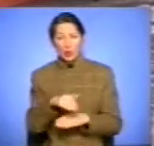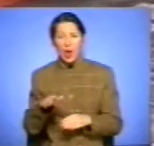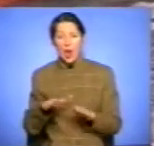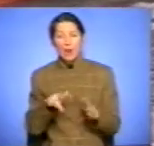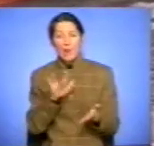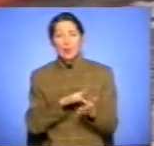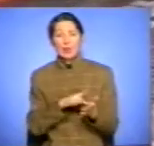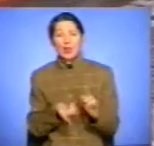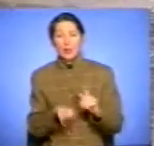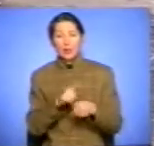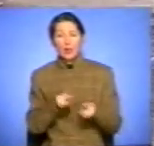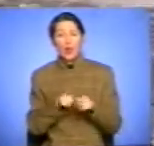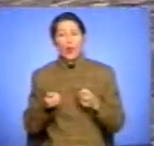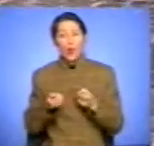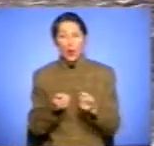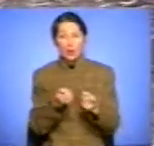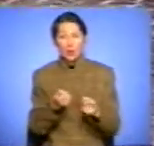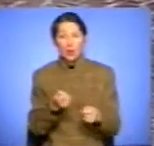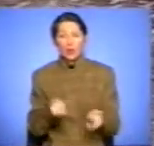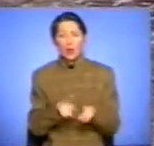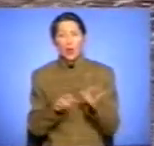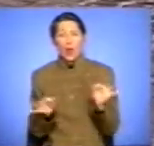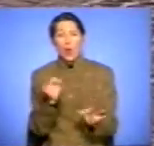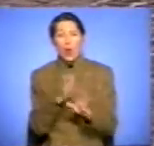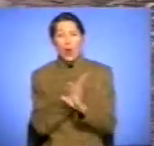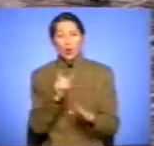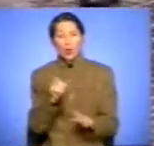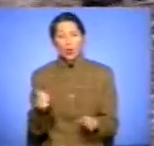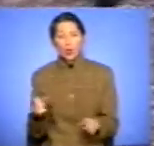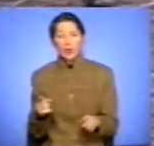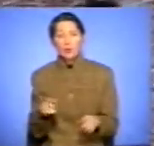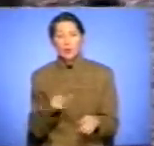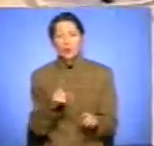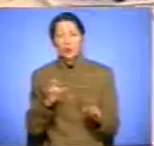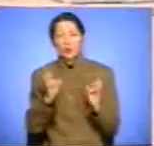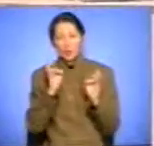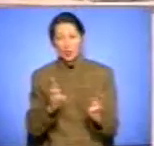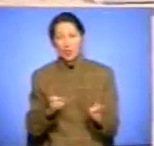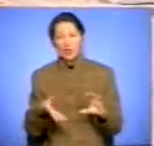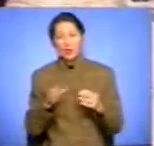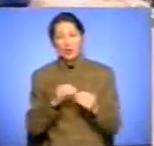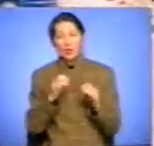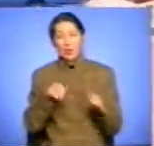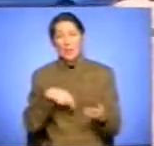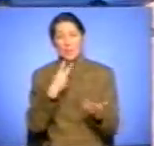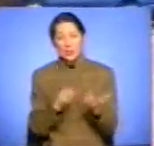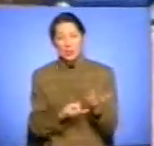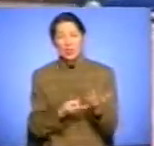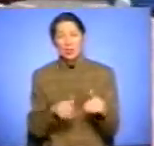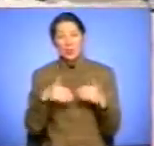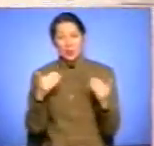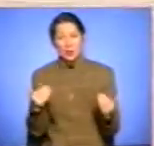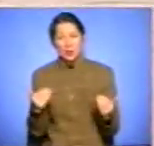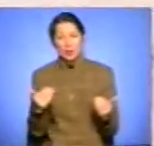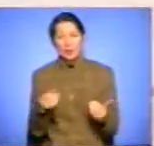лікарі визнають у таку погоду людей що постраждали внаслідок падіння більше є рекомендують після невдалого приземлення не відкладати